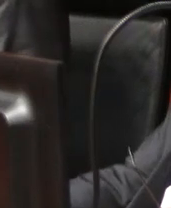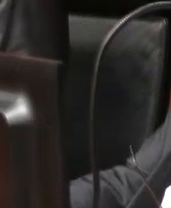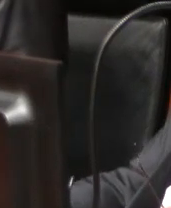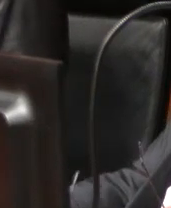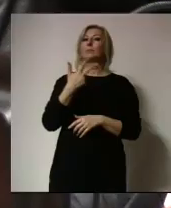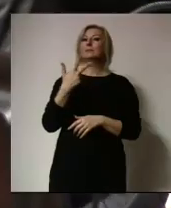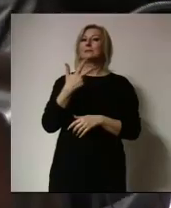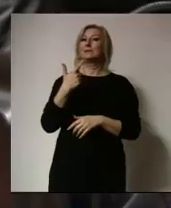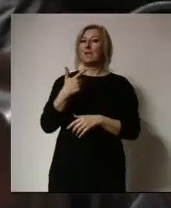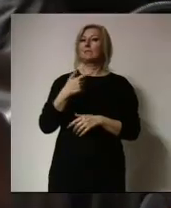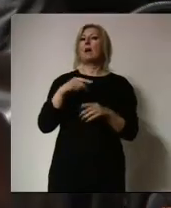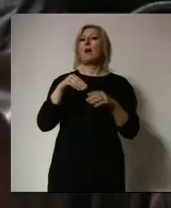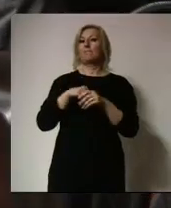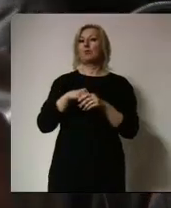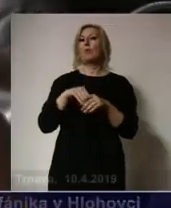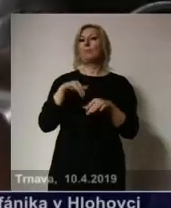prítomných.